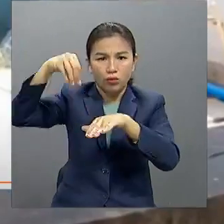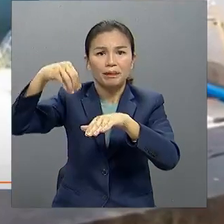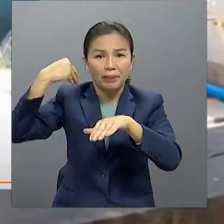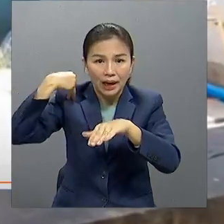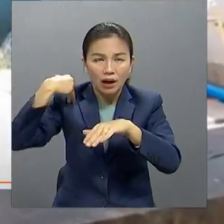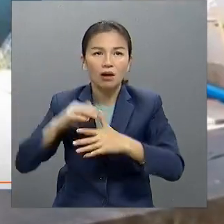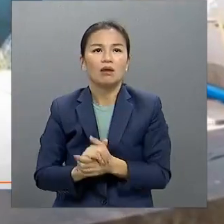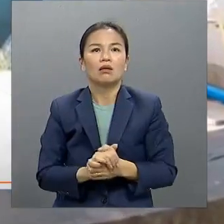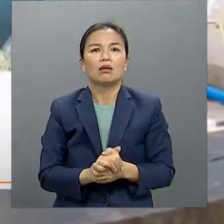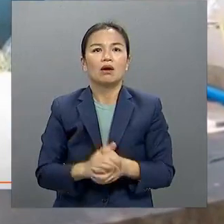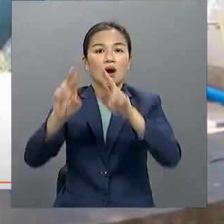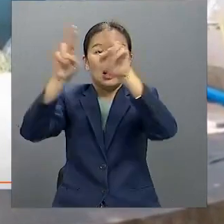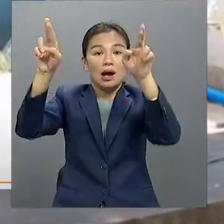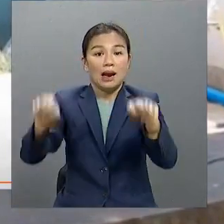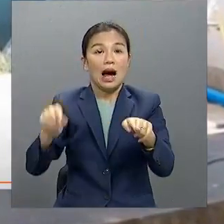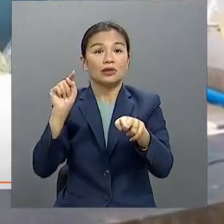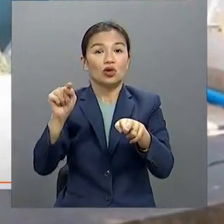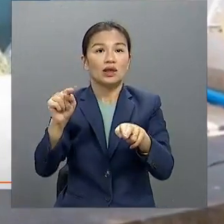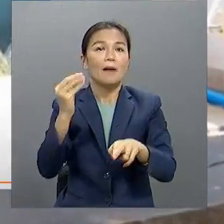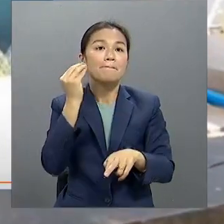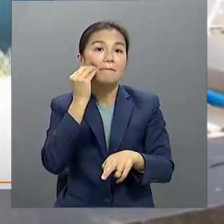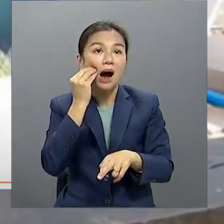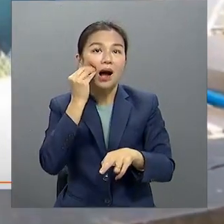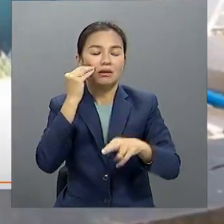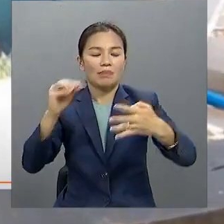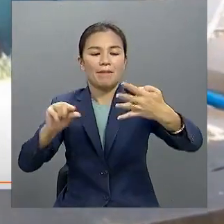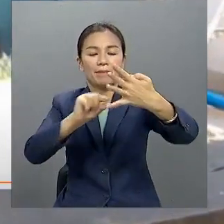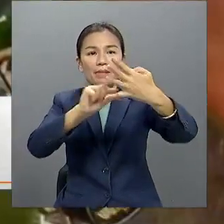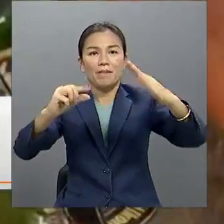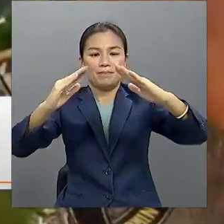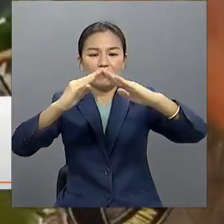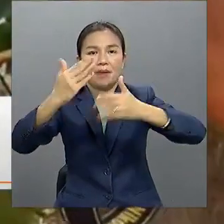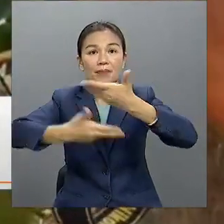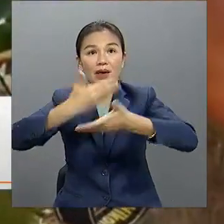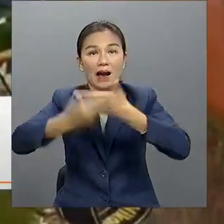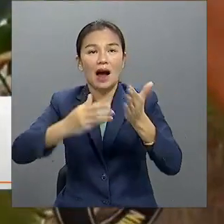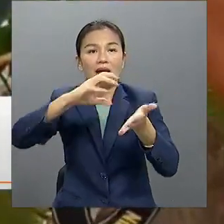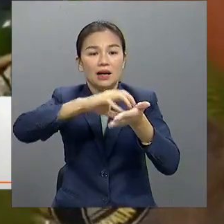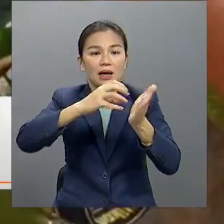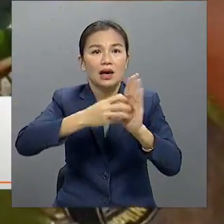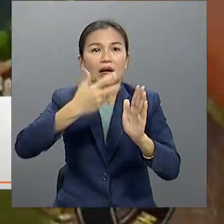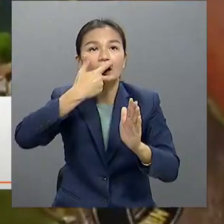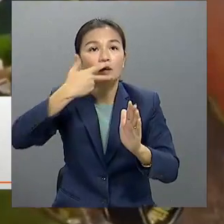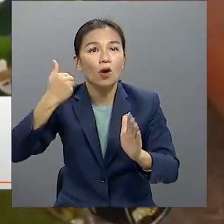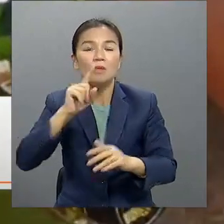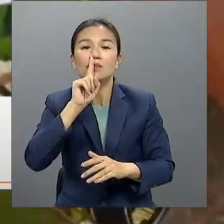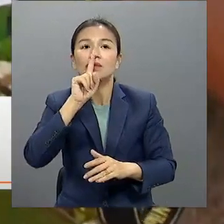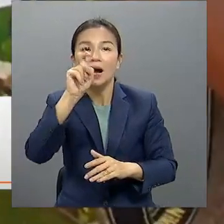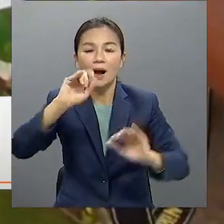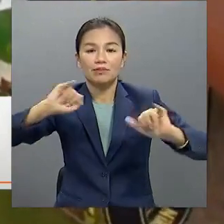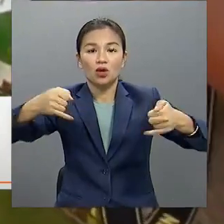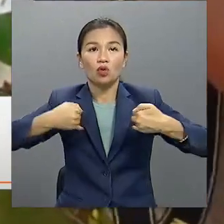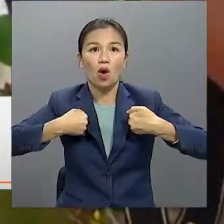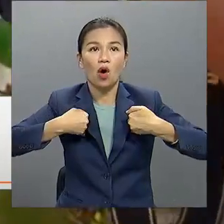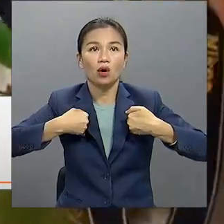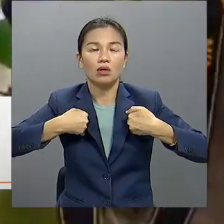านค้าแห่งนี้เป็นบ้านปูนชั้นเดียวขายของประเภทเบเกอรี่เข้าไปสอบถามเจ้าของร้านค้าก่อนเดี๋ยวรับการปฏิเสธบอก